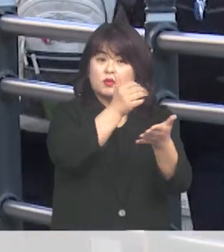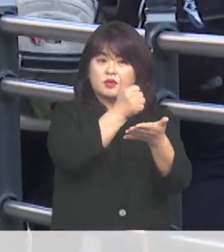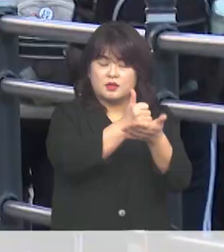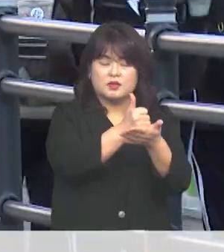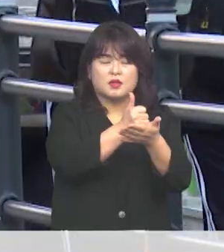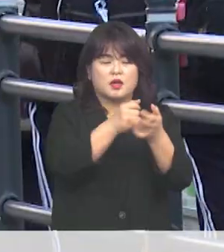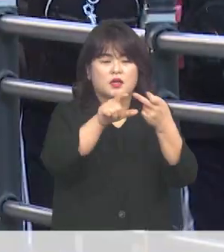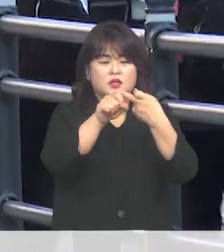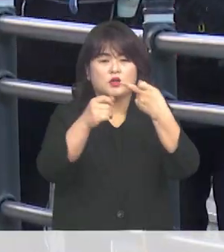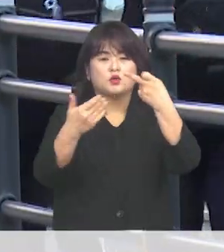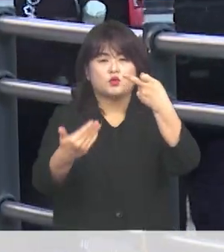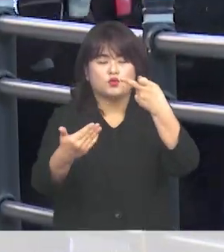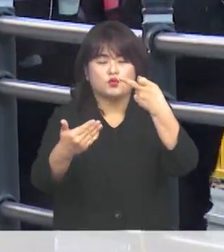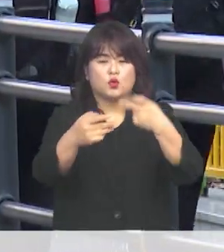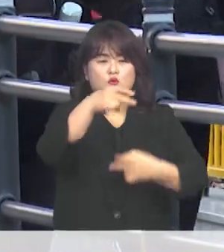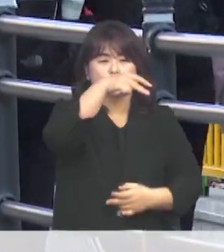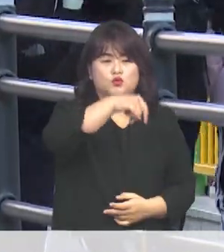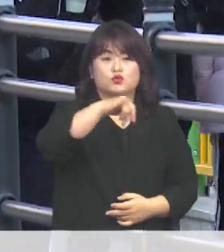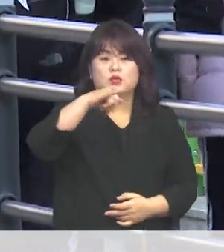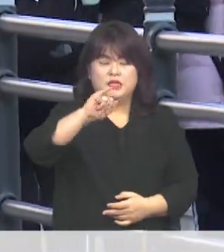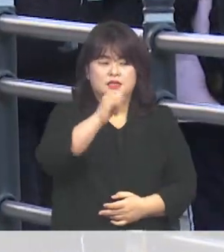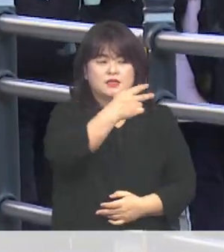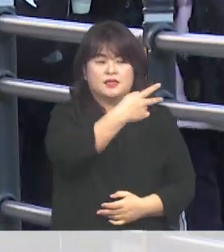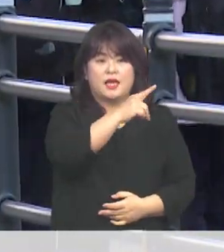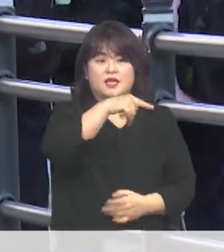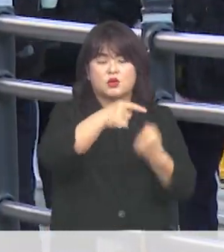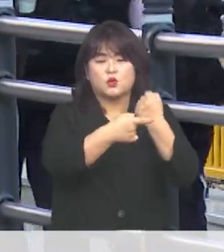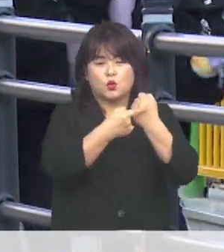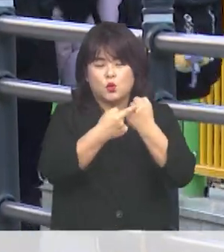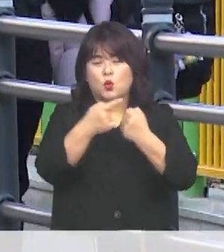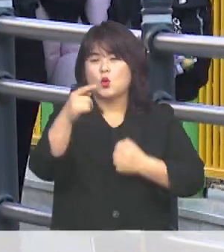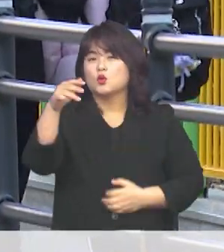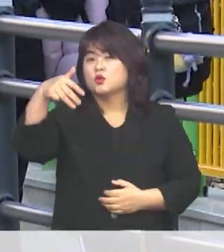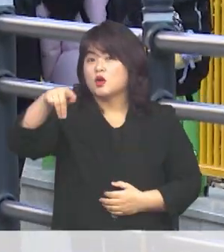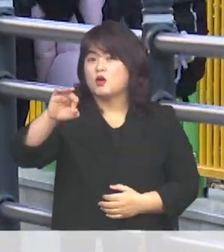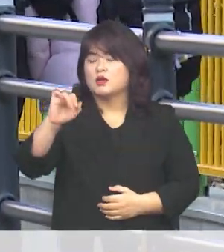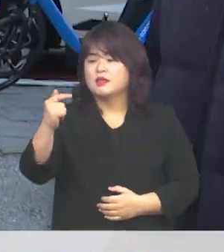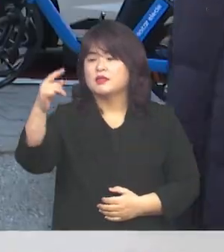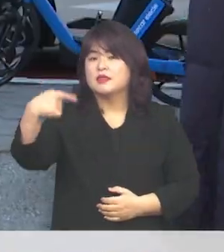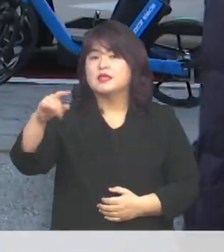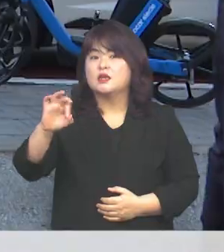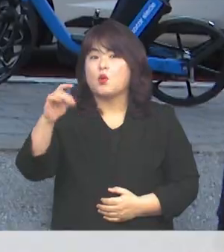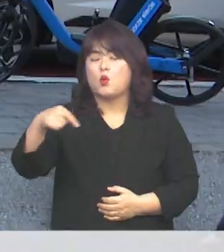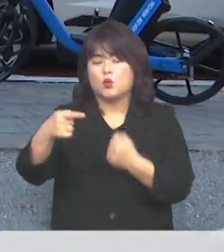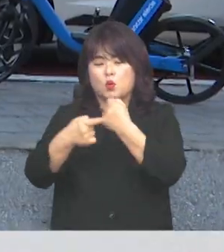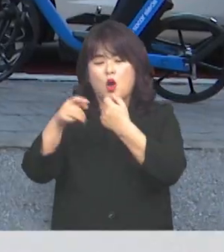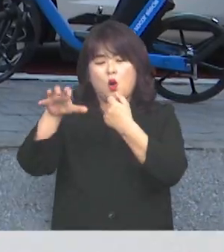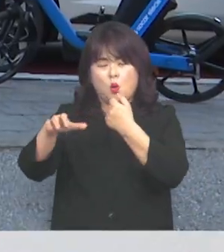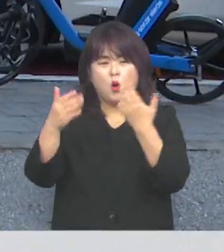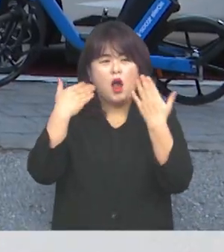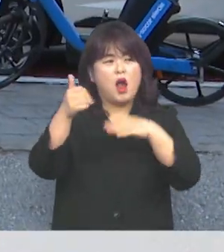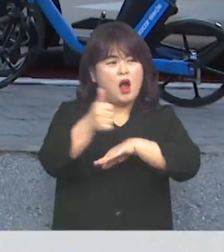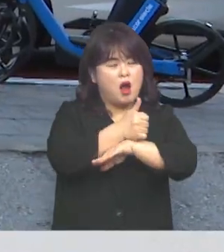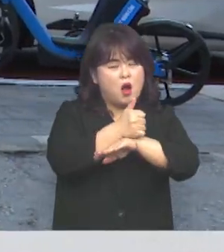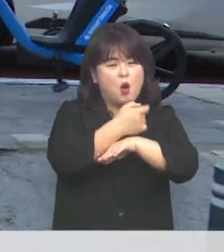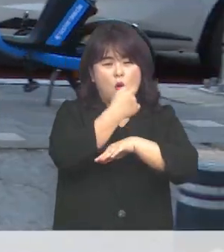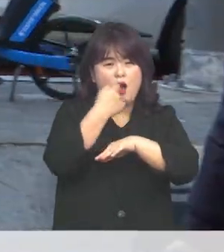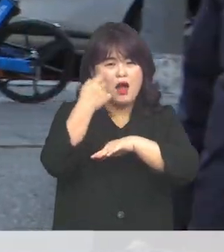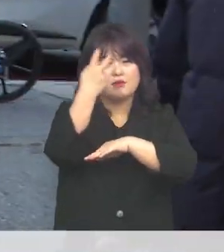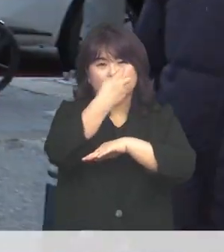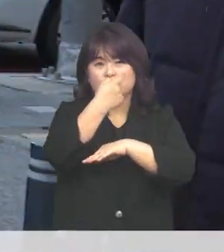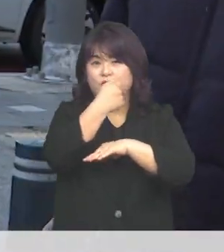이상일 용인특례시장이 9일 수지구 대지초와 처인구 능원초를 잇따라 방문해 통학로 안전과 등하굣길